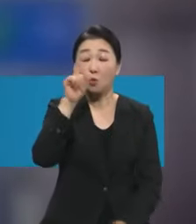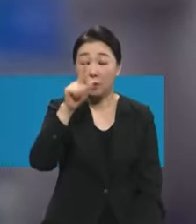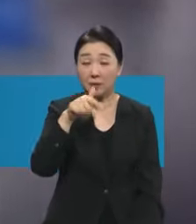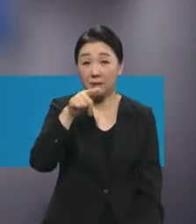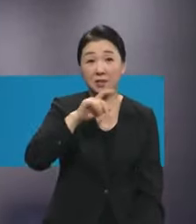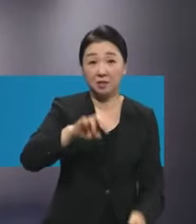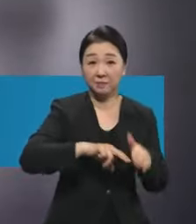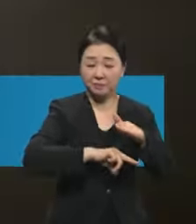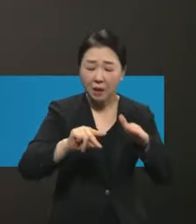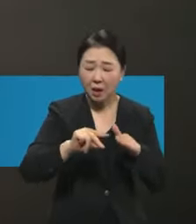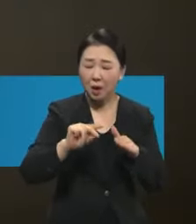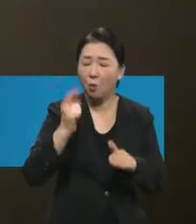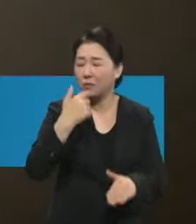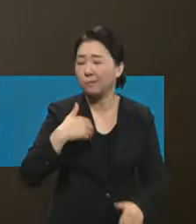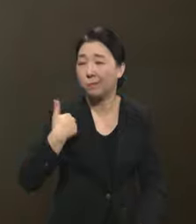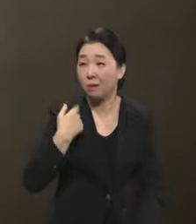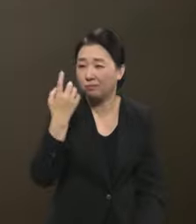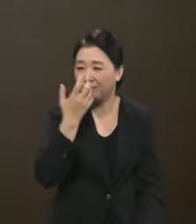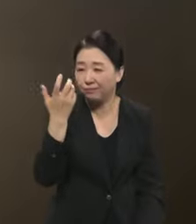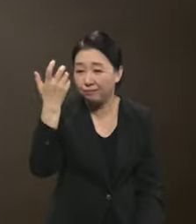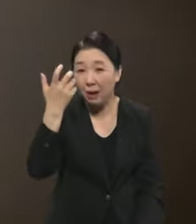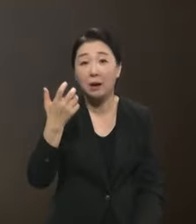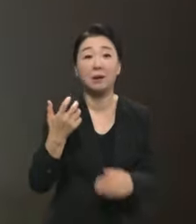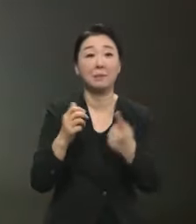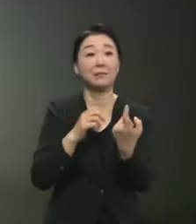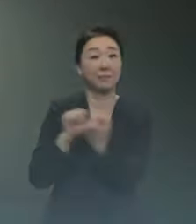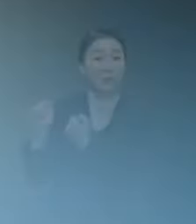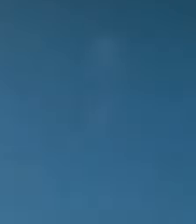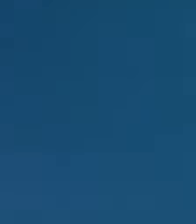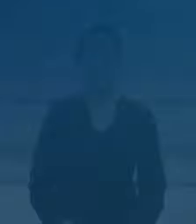원인을 알 수 없는 연기로 승객 100여 명이 대피했습니다.